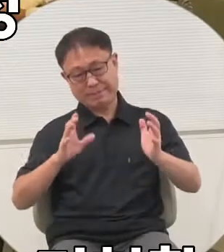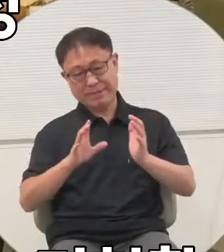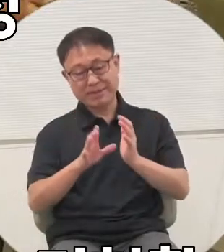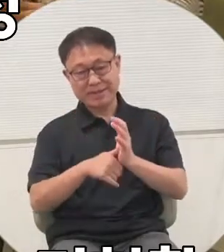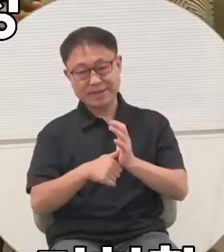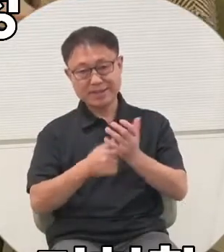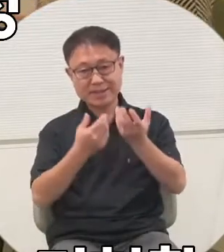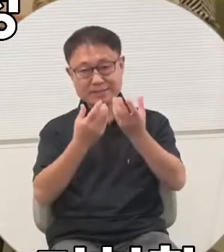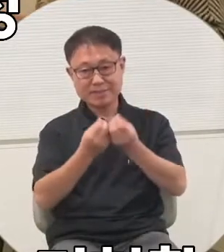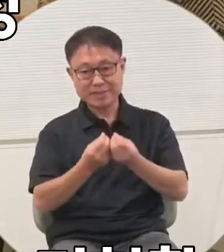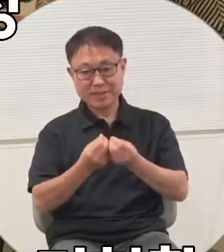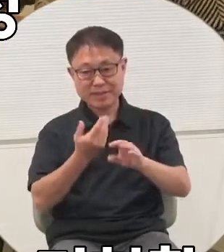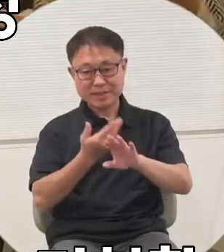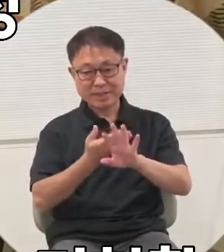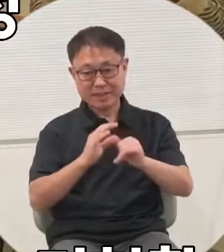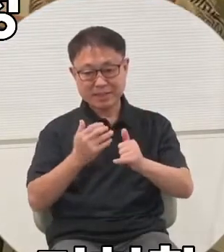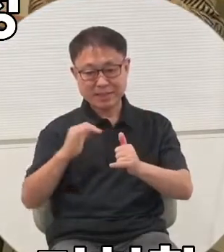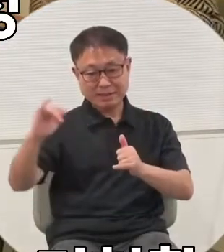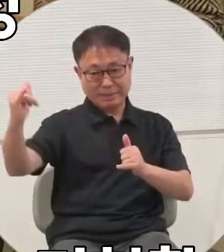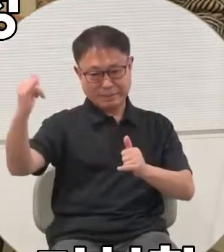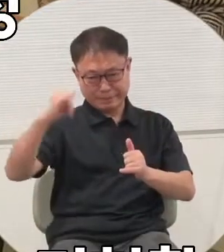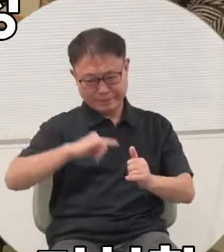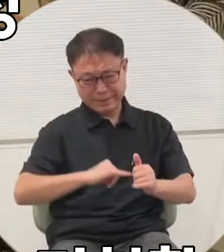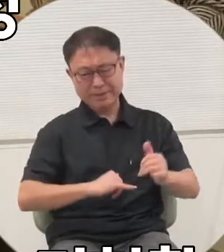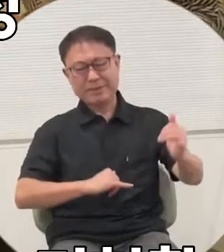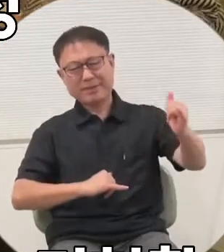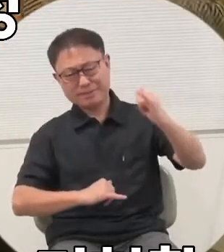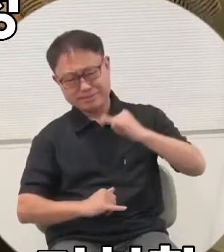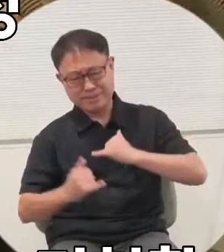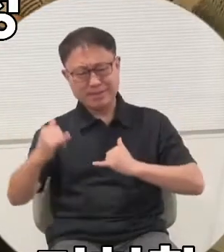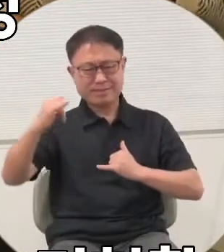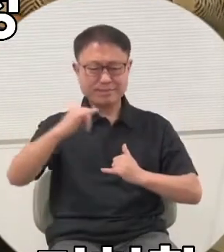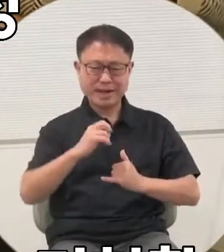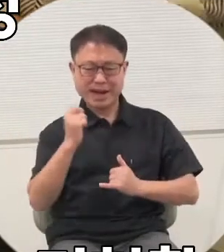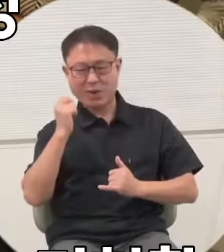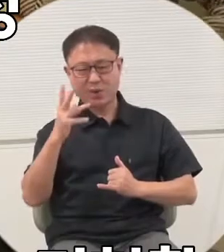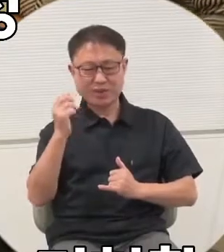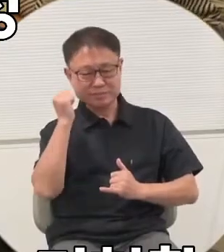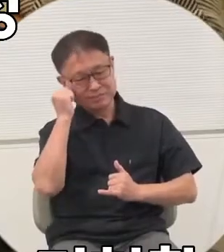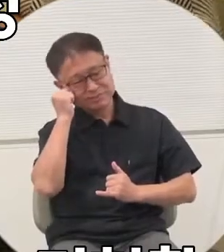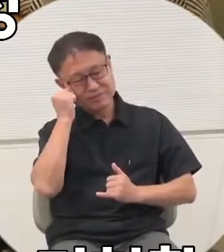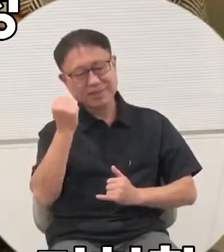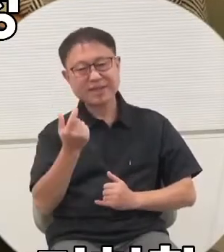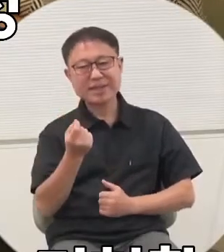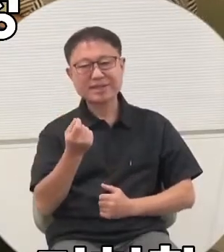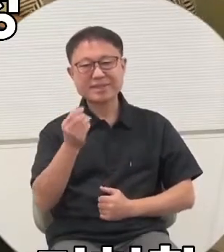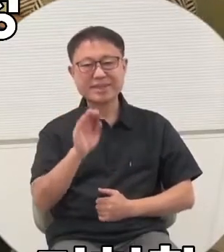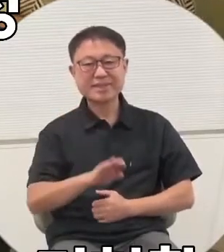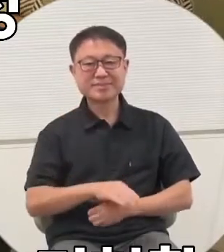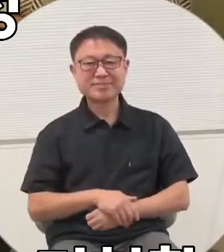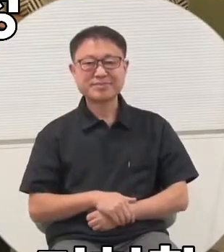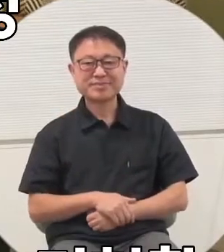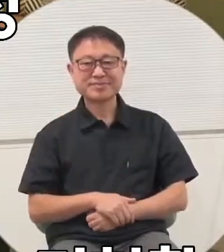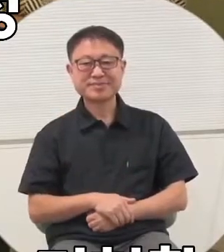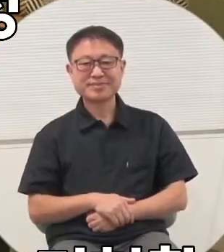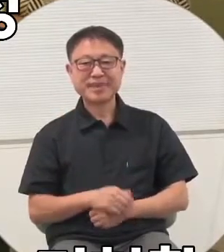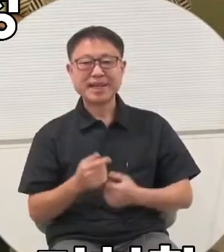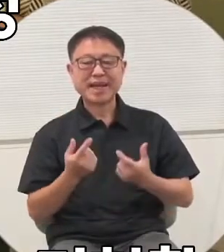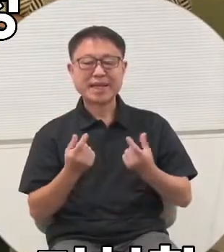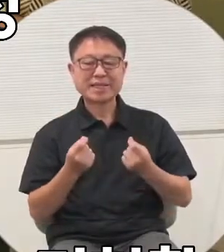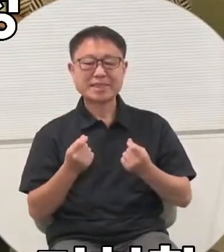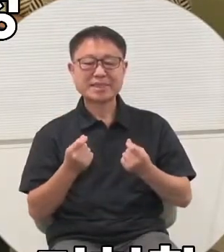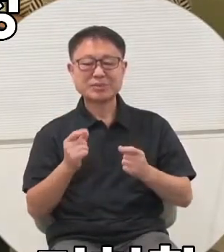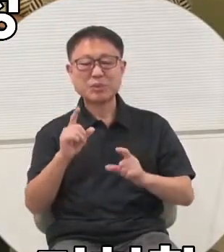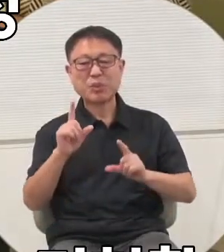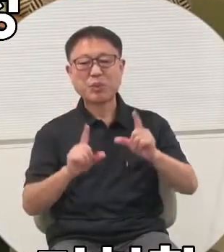막 외국에서 다 막 비행기 타고 와가지고 호텔 막 잡고 막 이렇게 했었는데 또 그런 또 풍경이